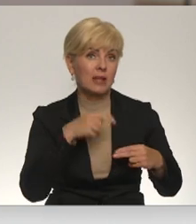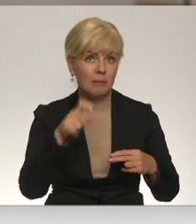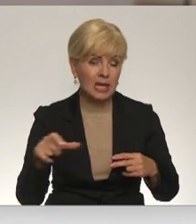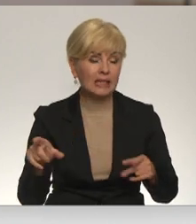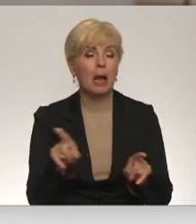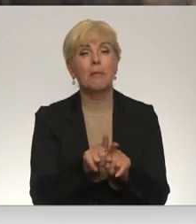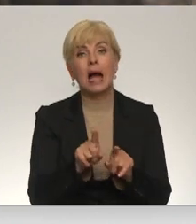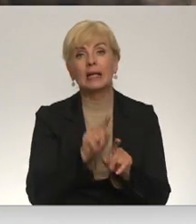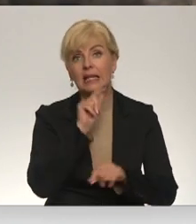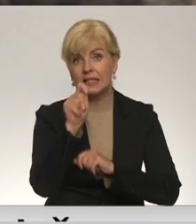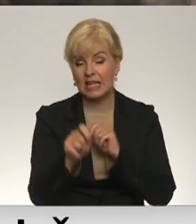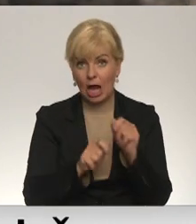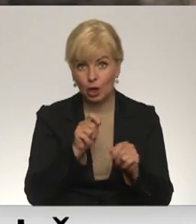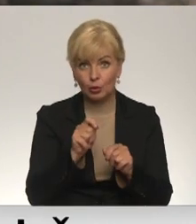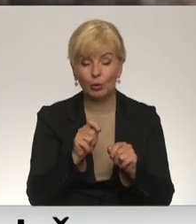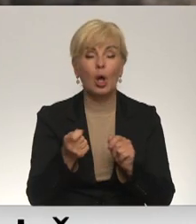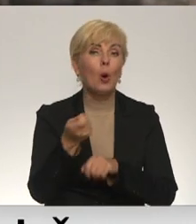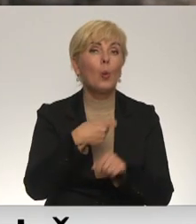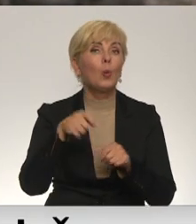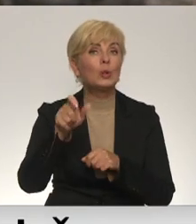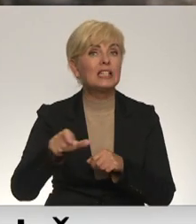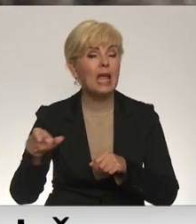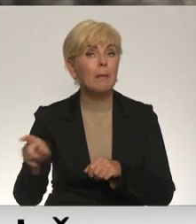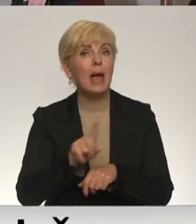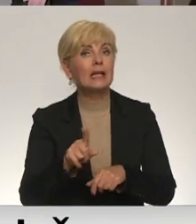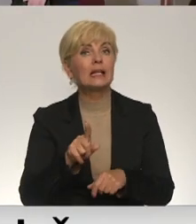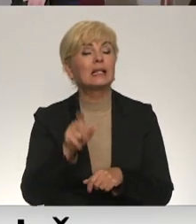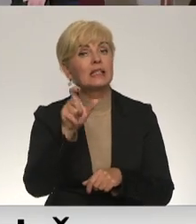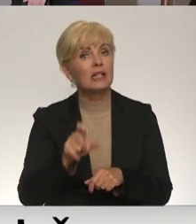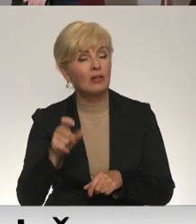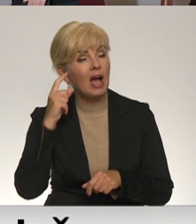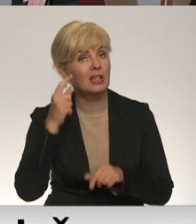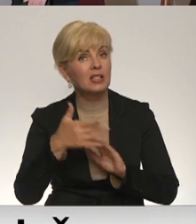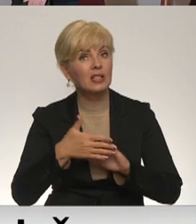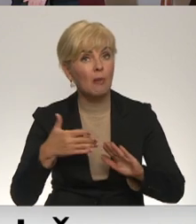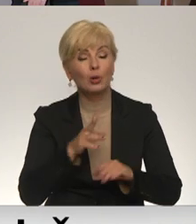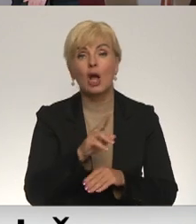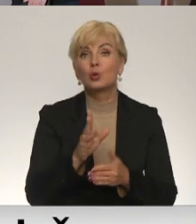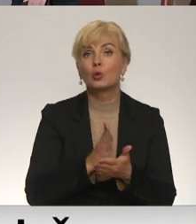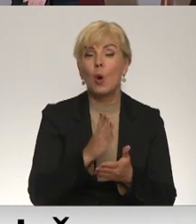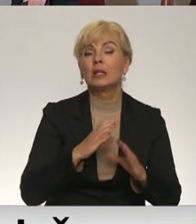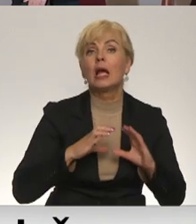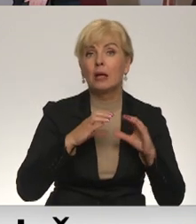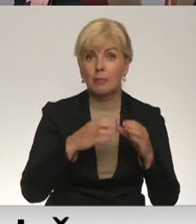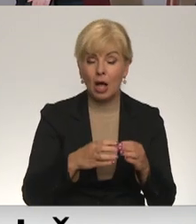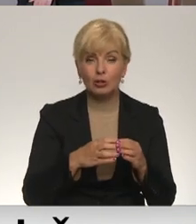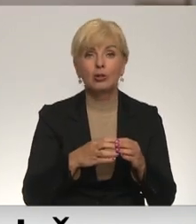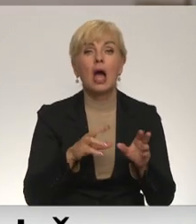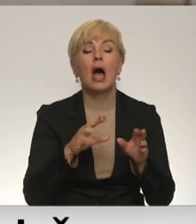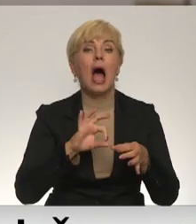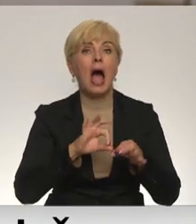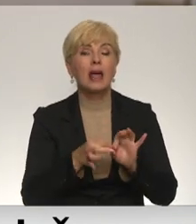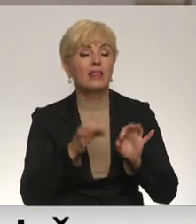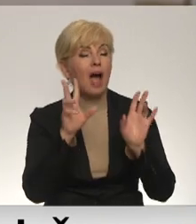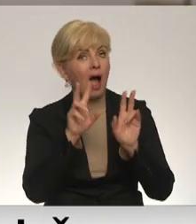ziedoja, mums uzņēmi arī ir cilvēki, un mēs visi saprotam to, kas notiek pasaulē, un mēs esam analītiski domājoši,